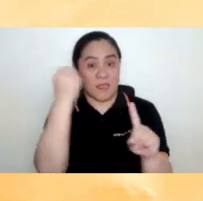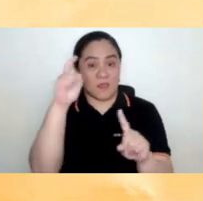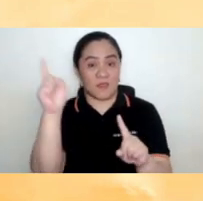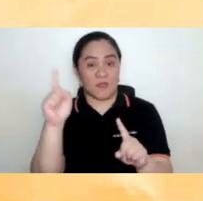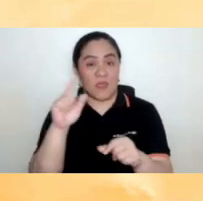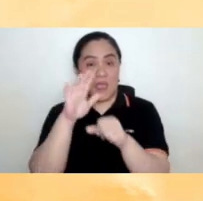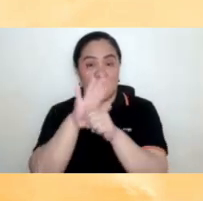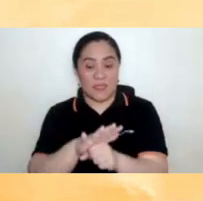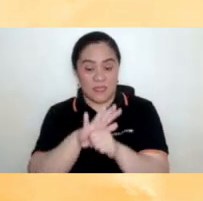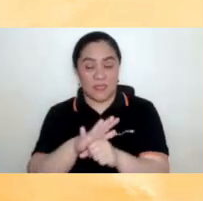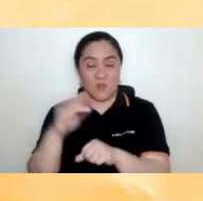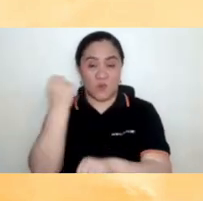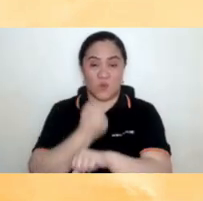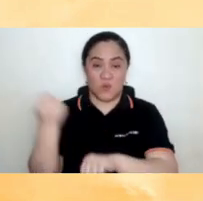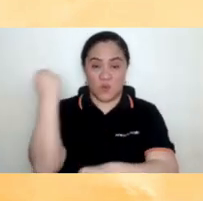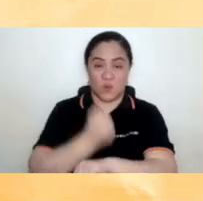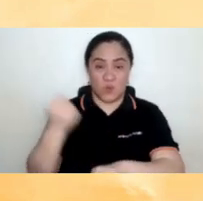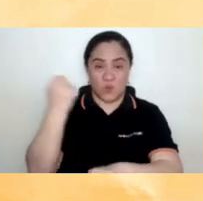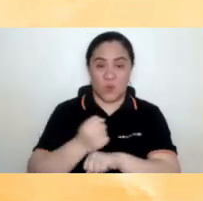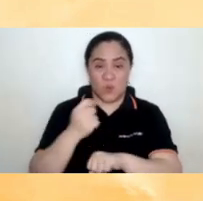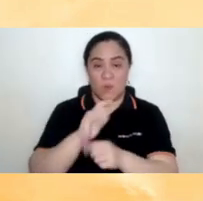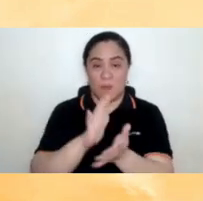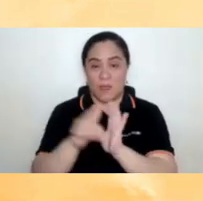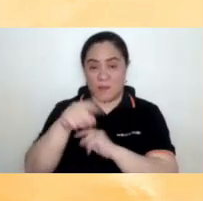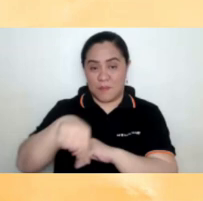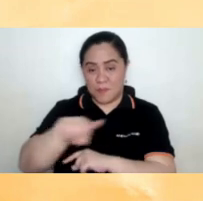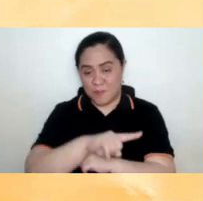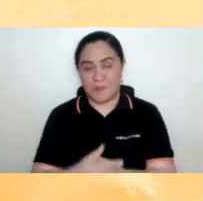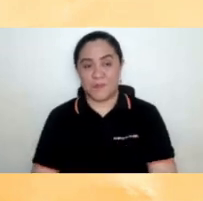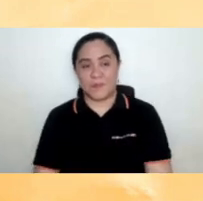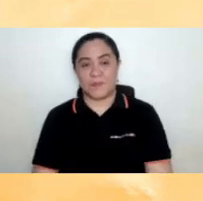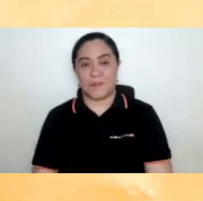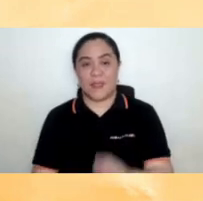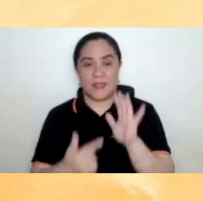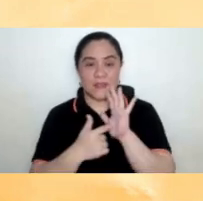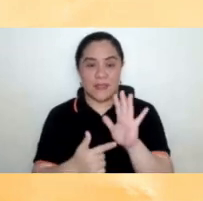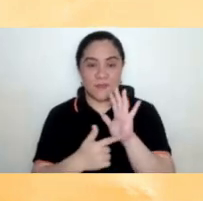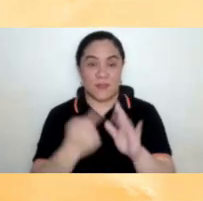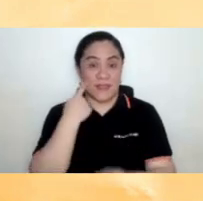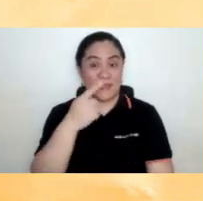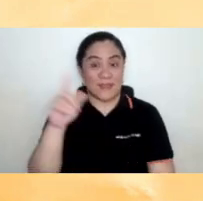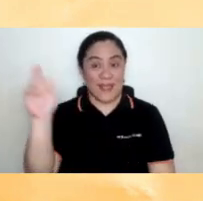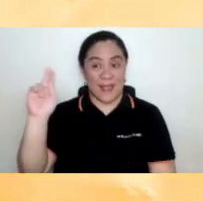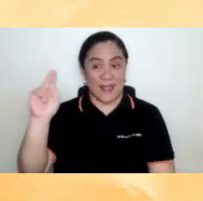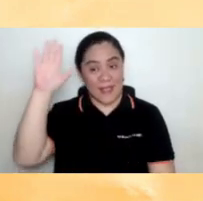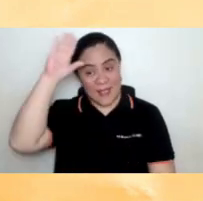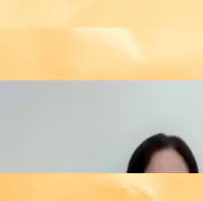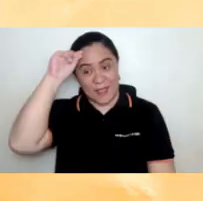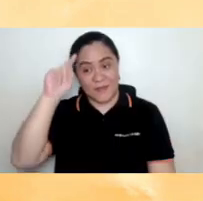stress resilience o ang pagkatatag sa stress. Halimbawa, sa kaso ni Carlo, maaari niyang